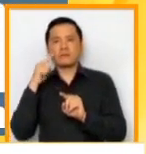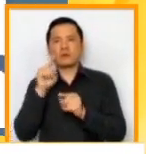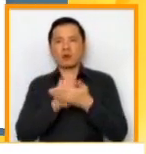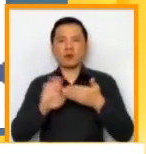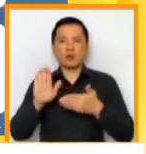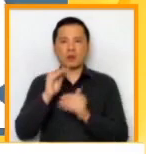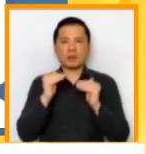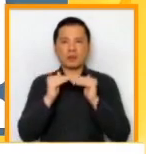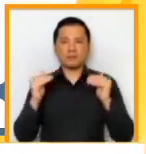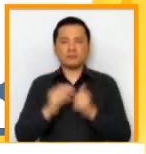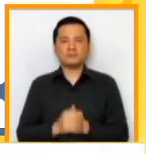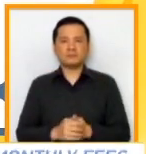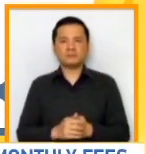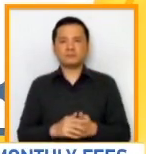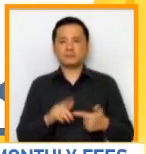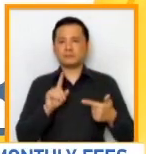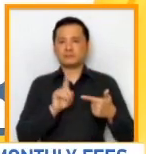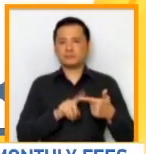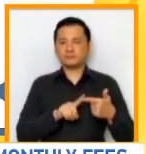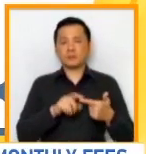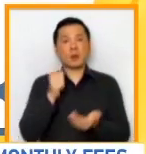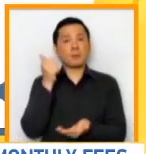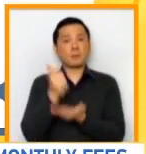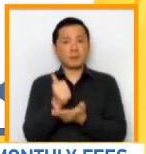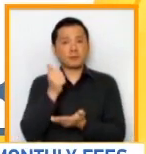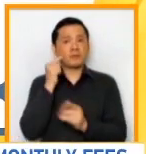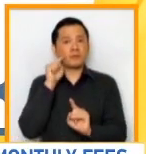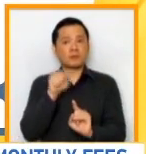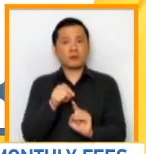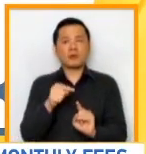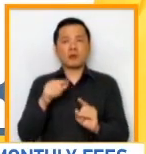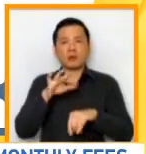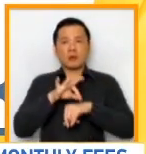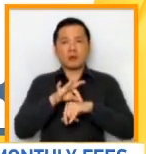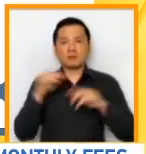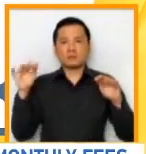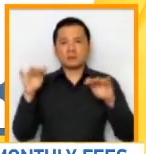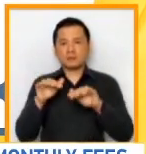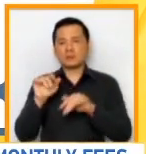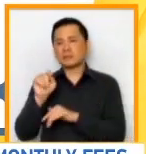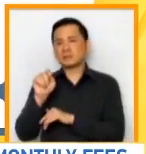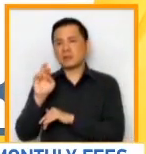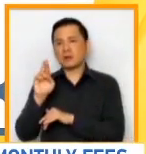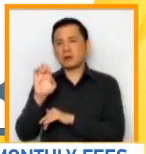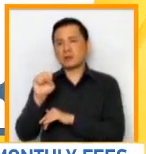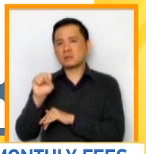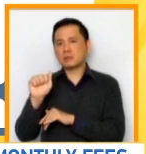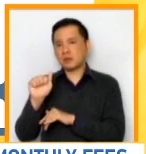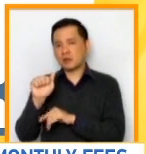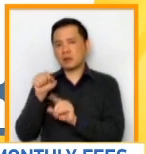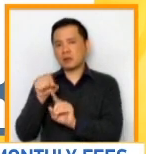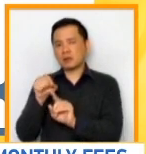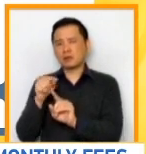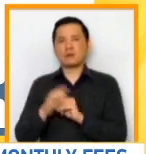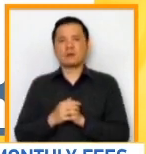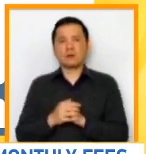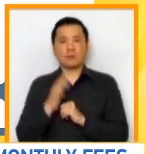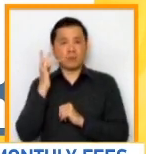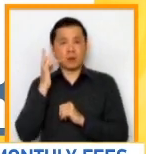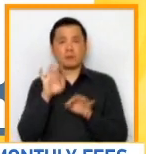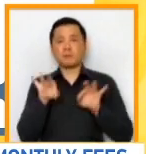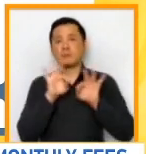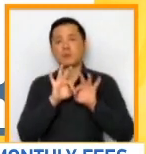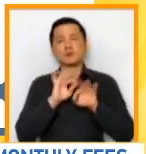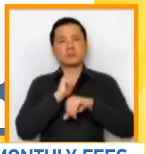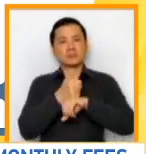Approved din ang face-to-face classes ng kolehiyo kay Teresa Daliba. Ang kanya mungkahi, dapat magkaroon ng schedule ang bawat